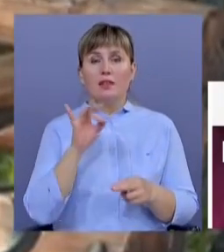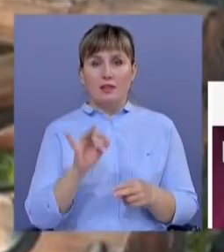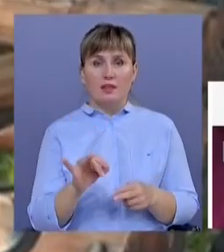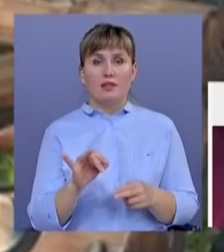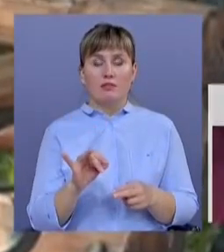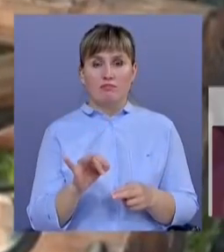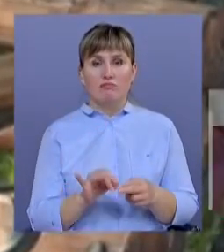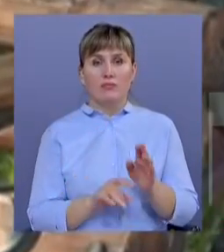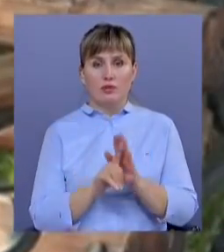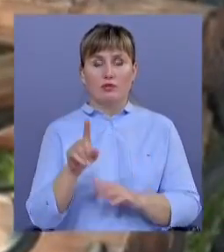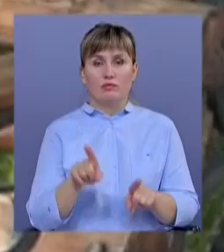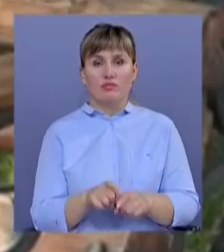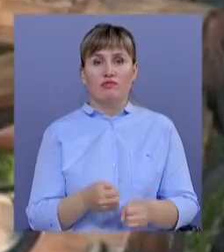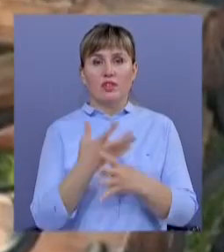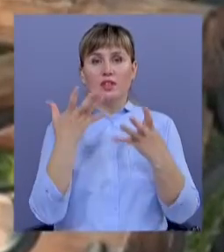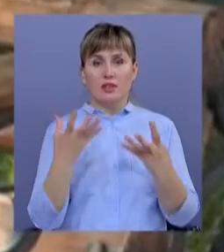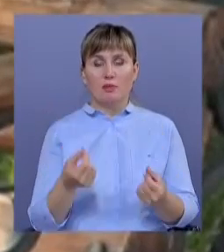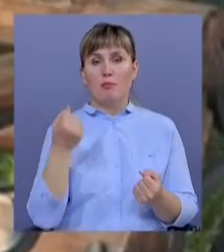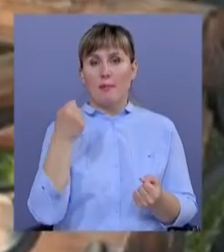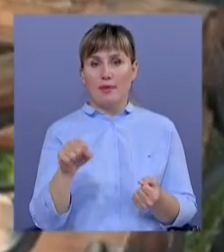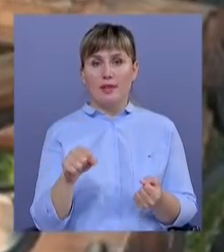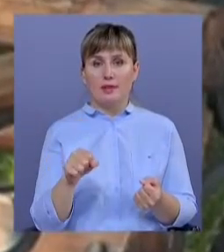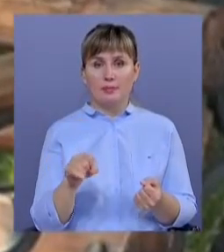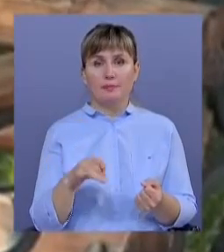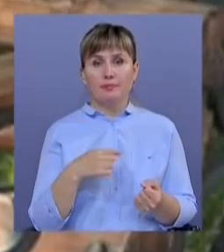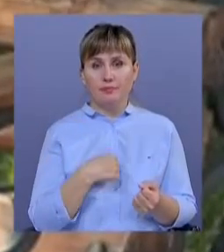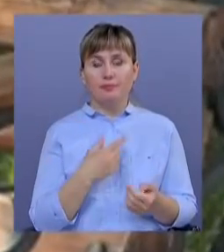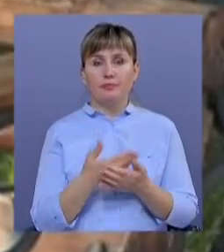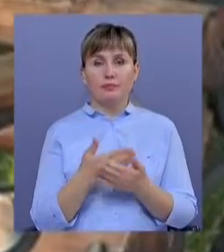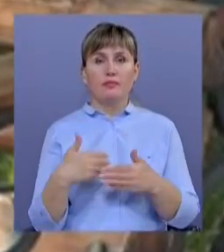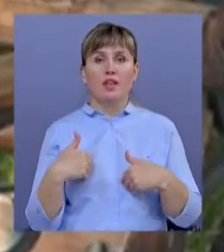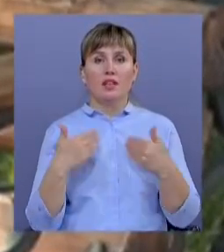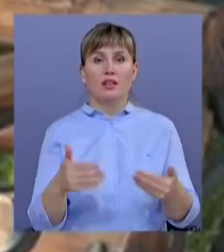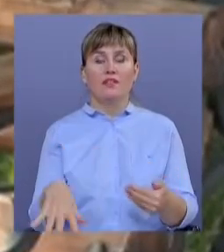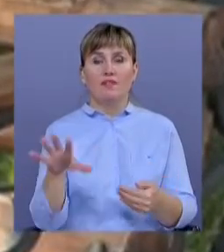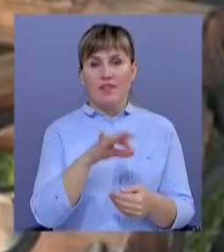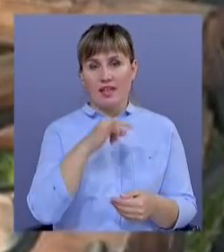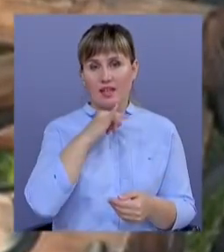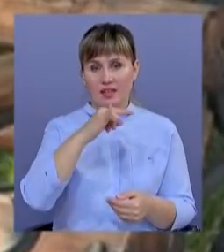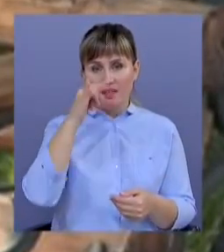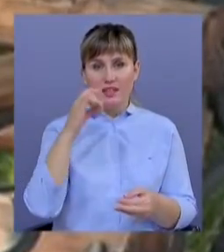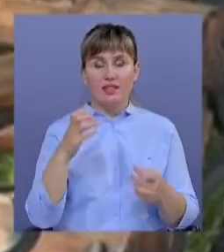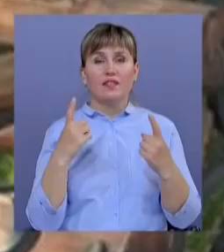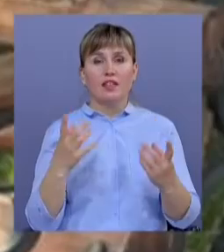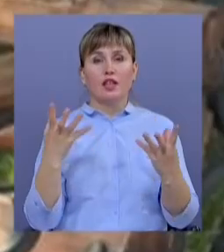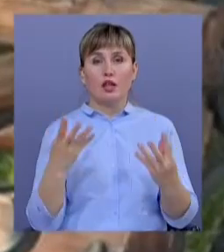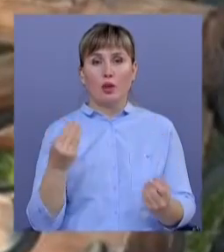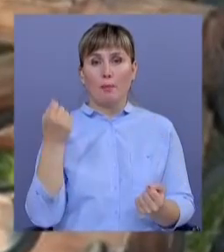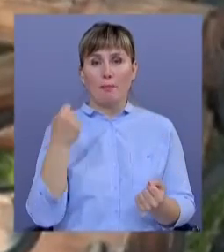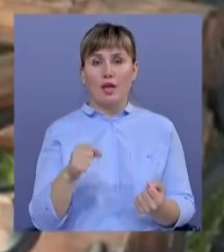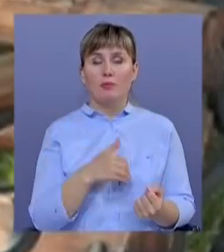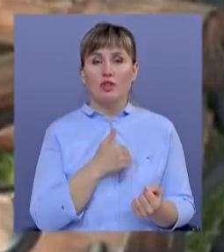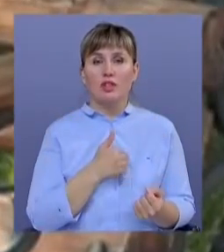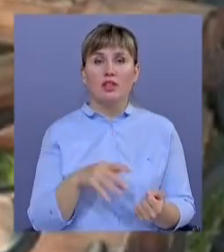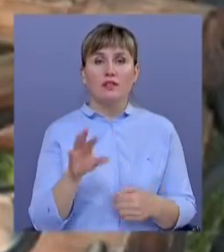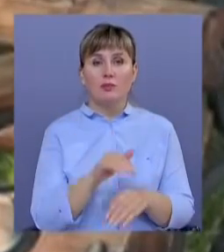настал такой светлый день победы. И я, например, поздравляю всех казахстанцев с великим днем победы. Желаю